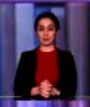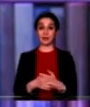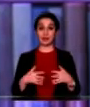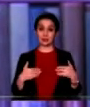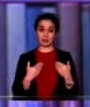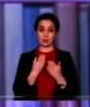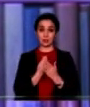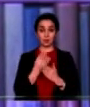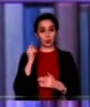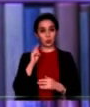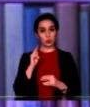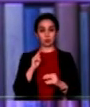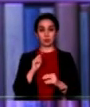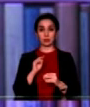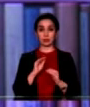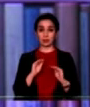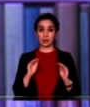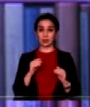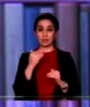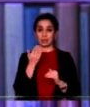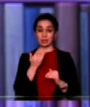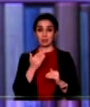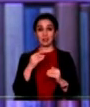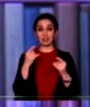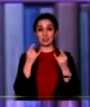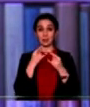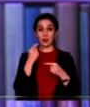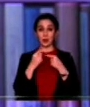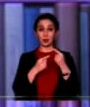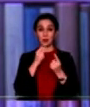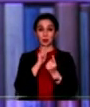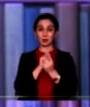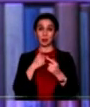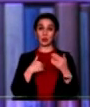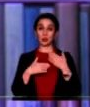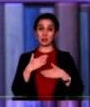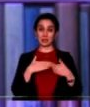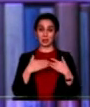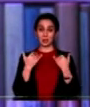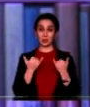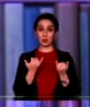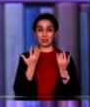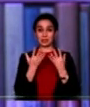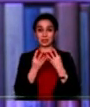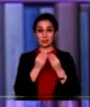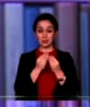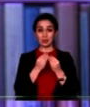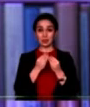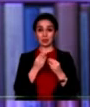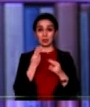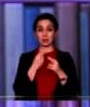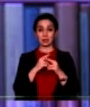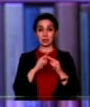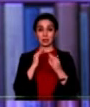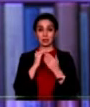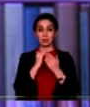Assalomu alaykum aziz o'quvchilar. Sizlar bilan ekran orqali ko'rishib turganimdan xursandman. Bugun sizlar bilan Delphi